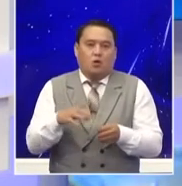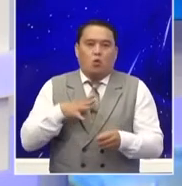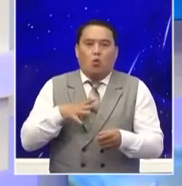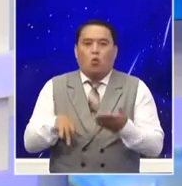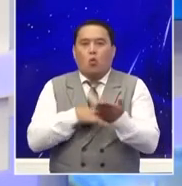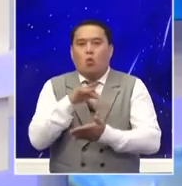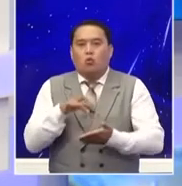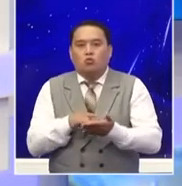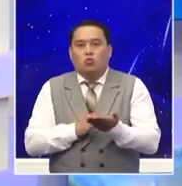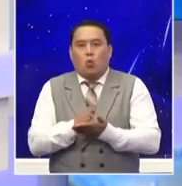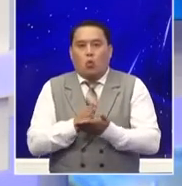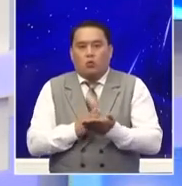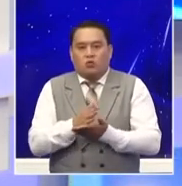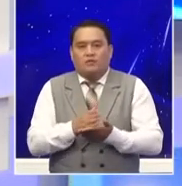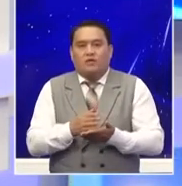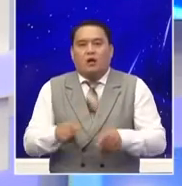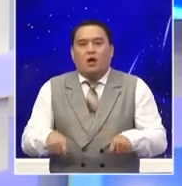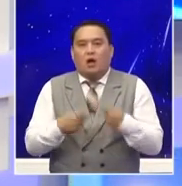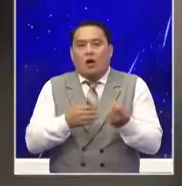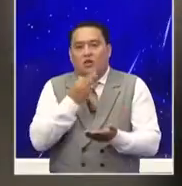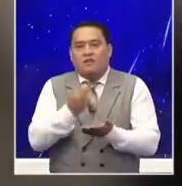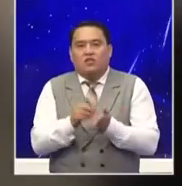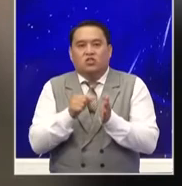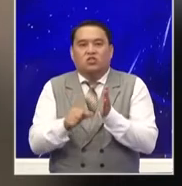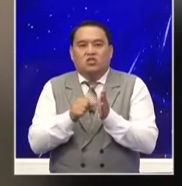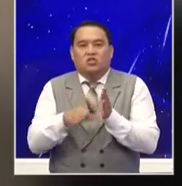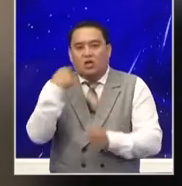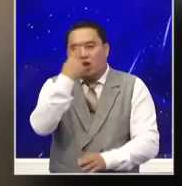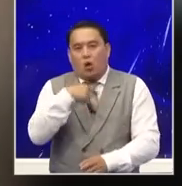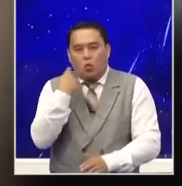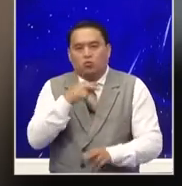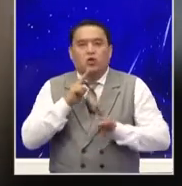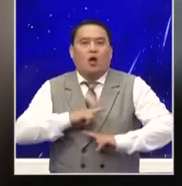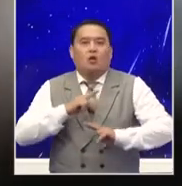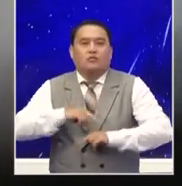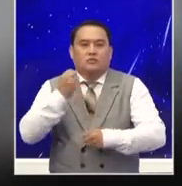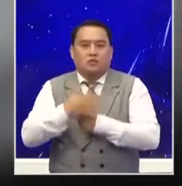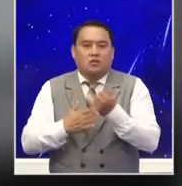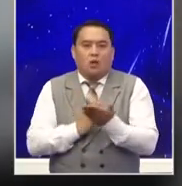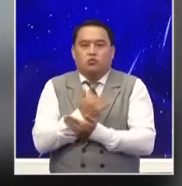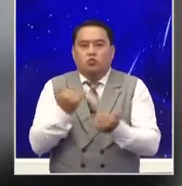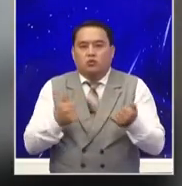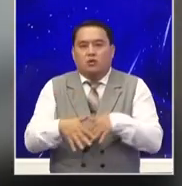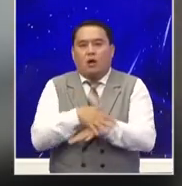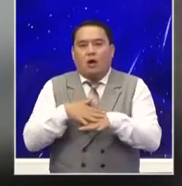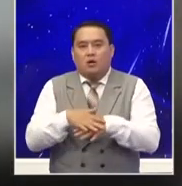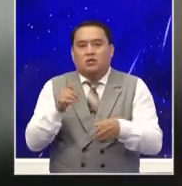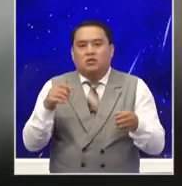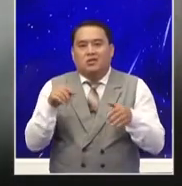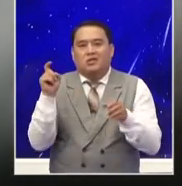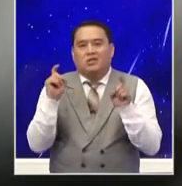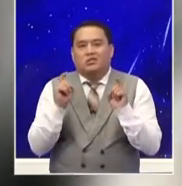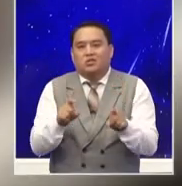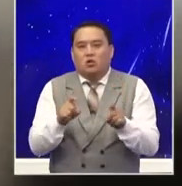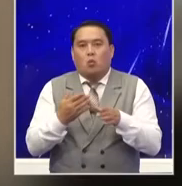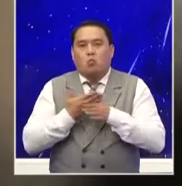управление миграционной службы привлекло к административной ответственности 60 лиц. По словам сотрудников Центра обслуживания населения, регистрация людей